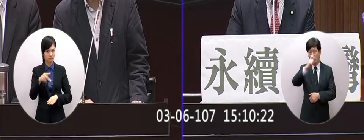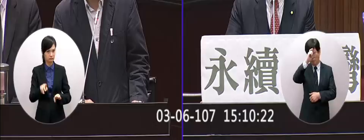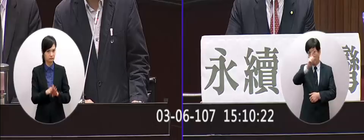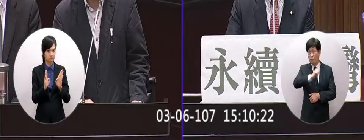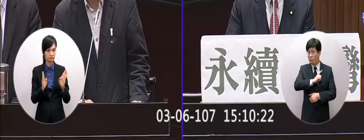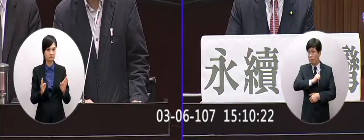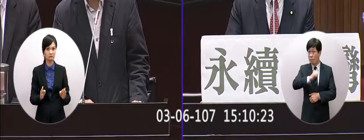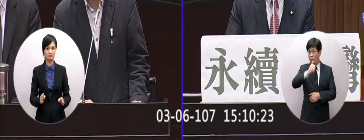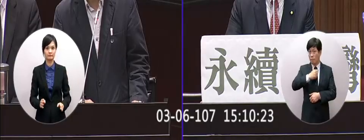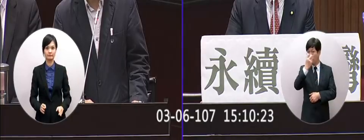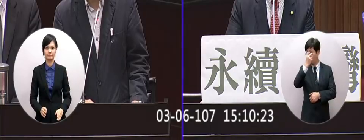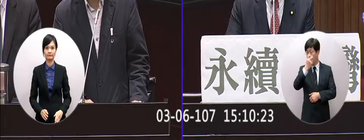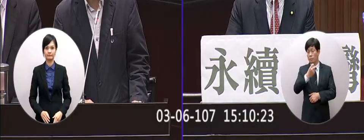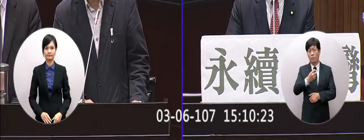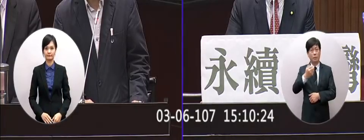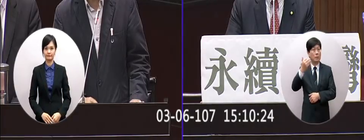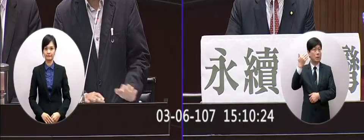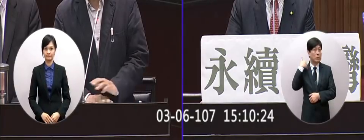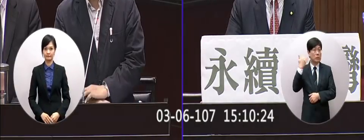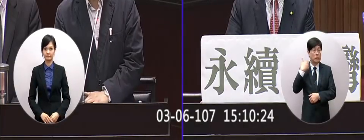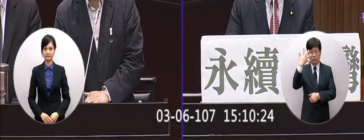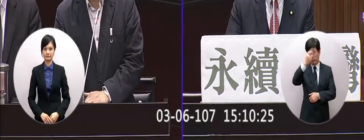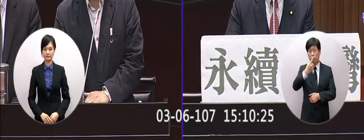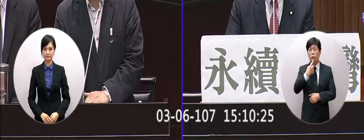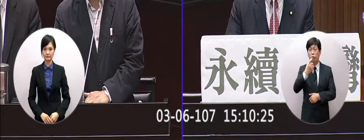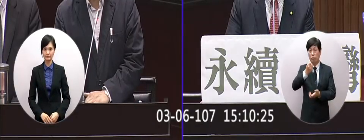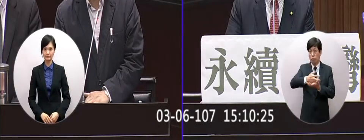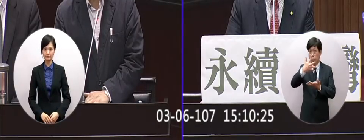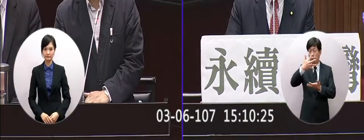你好好的去检视，在过去围绕条例里